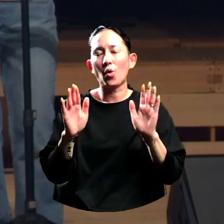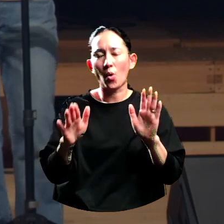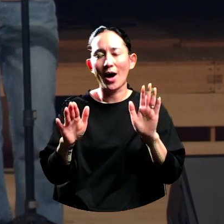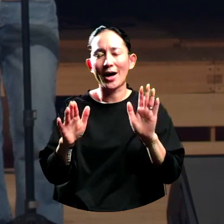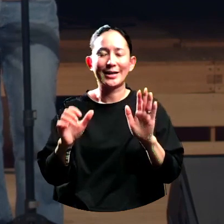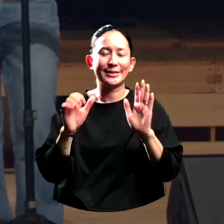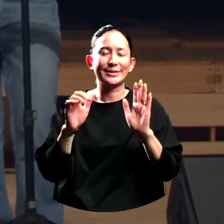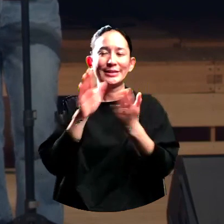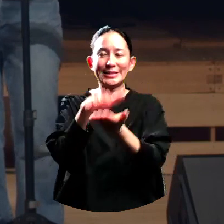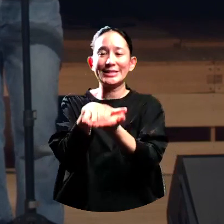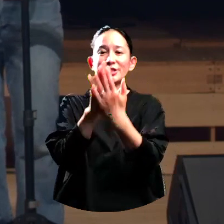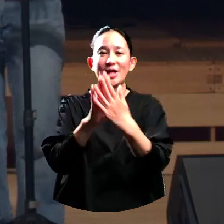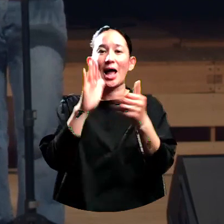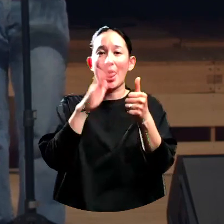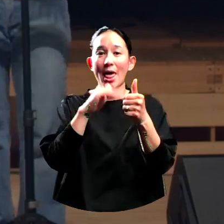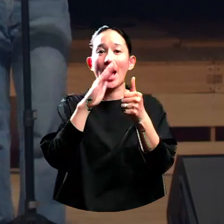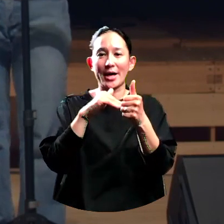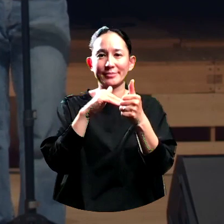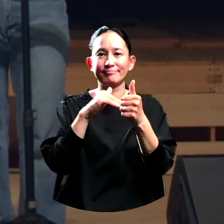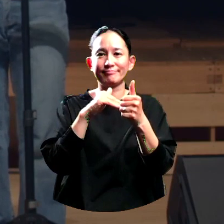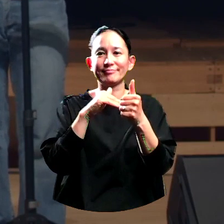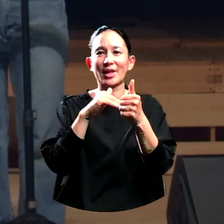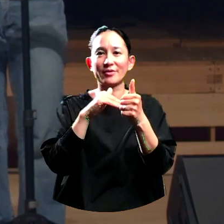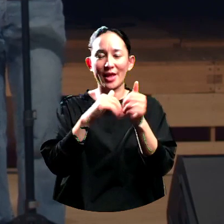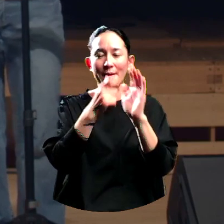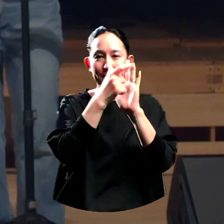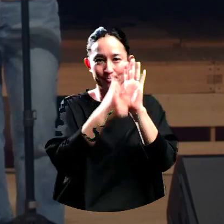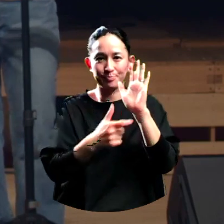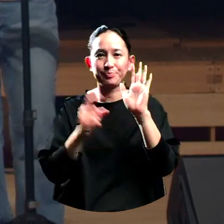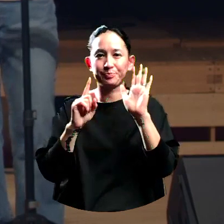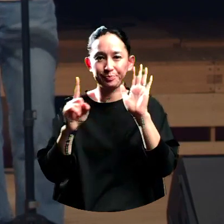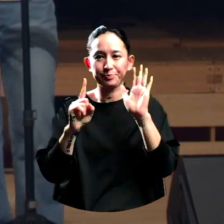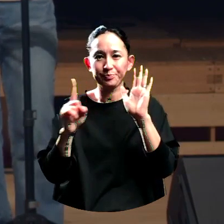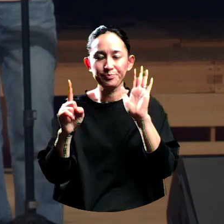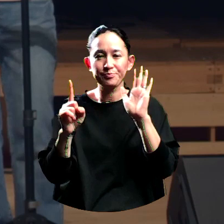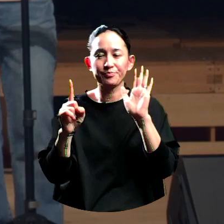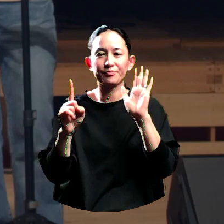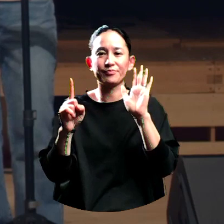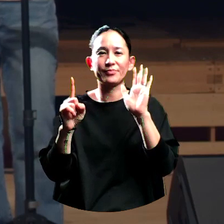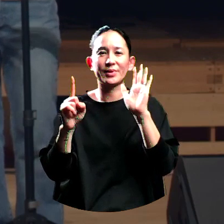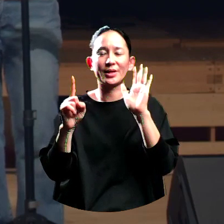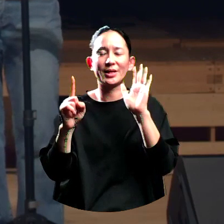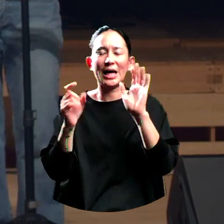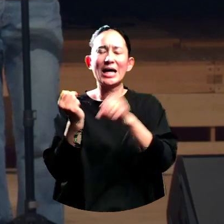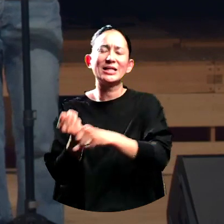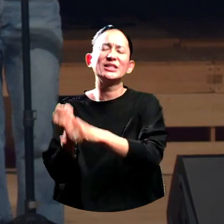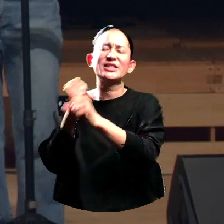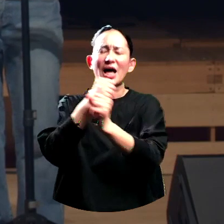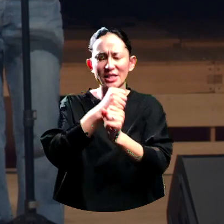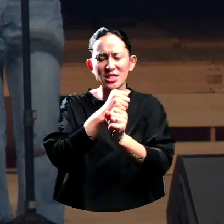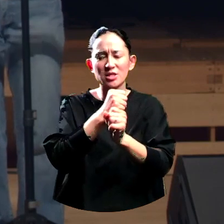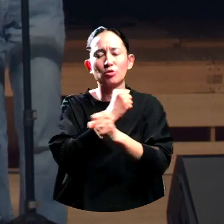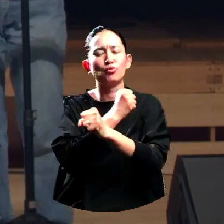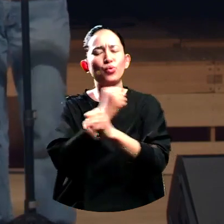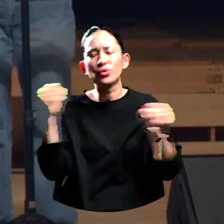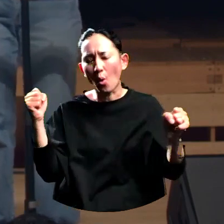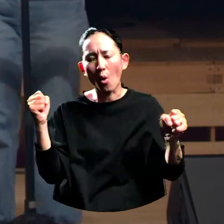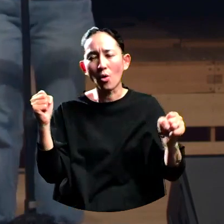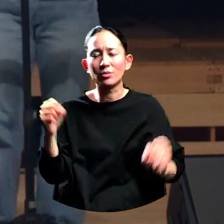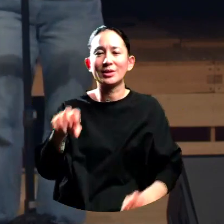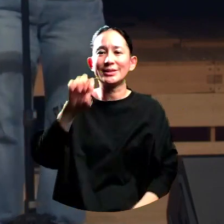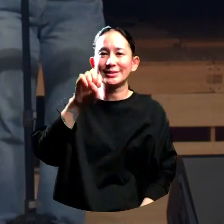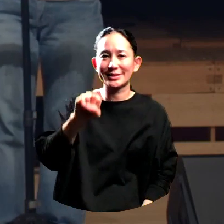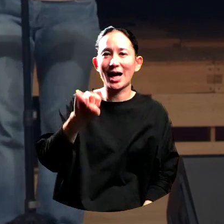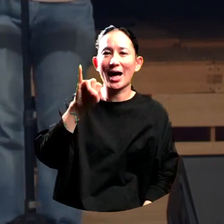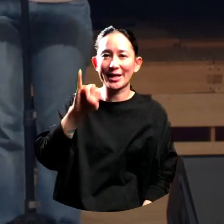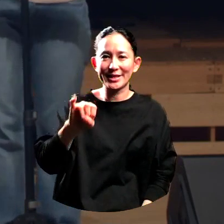方を確認いただければと思います。今日は、タンタン牧師とマユちゃんが、再起不能というタイトルでメッセージを取り継いでくれます